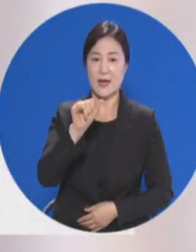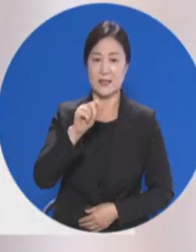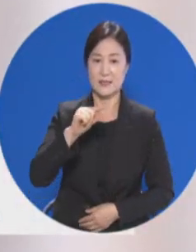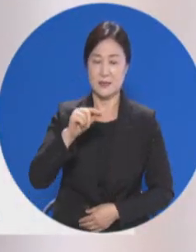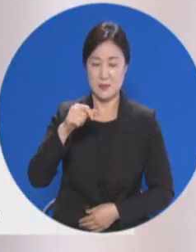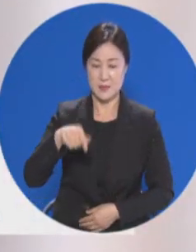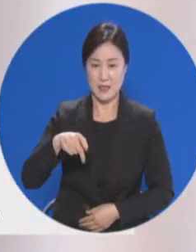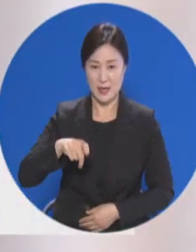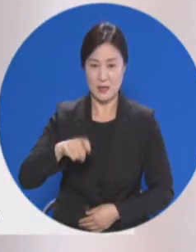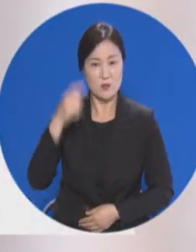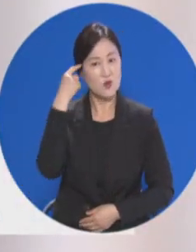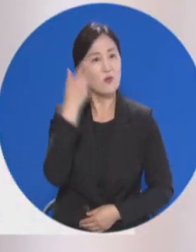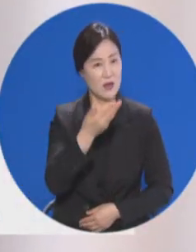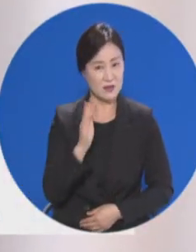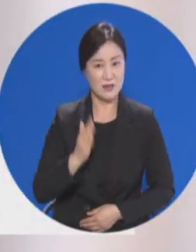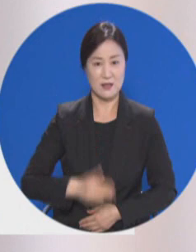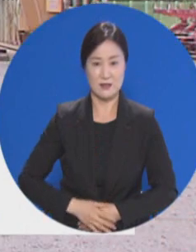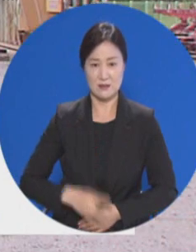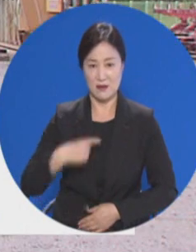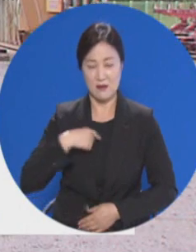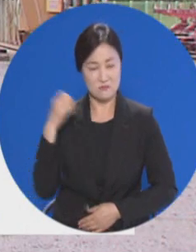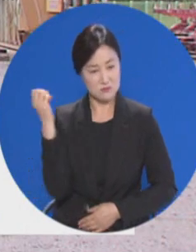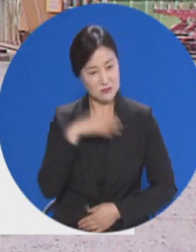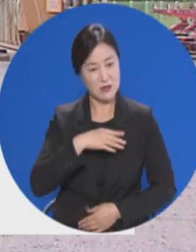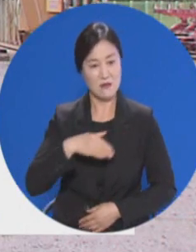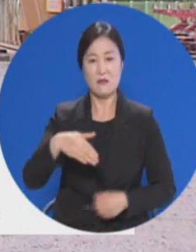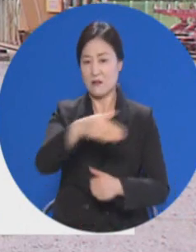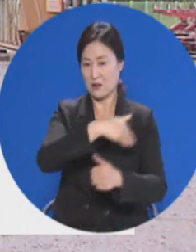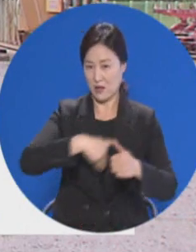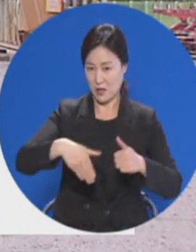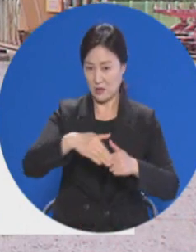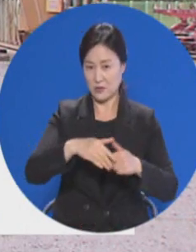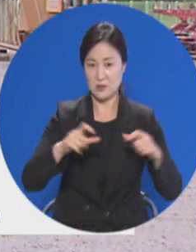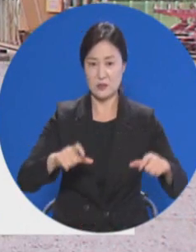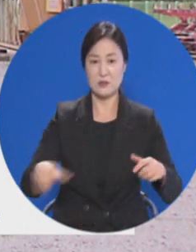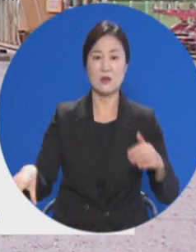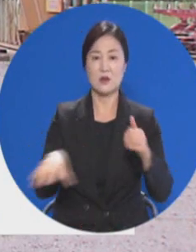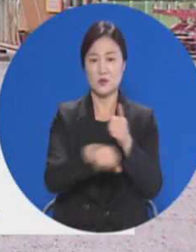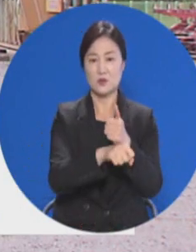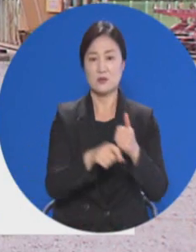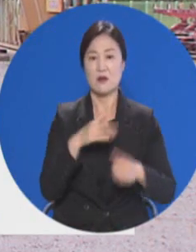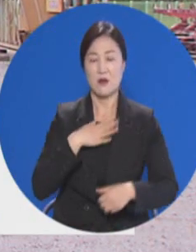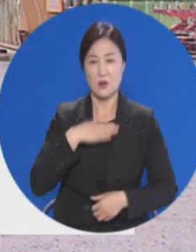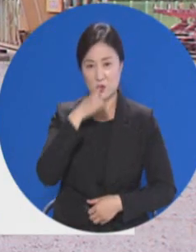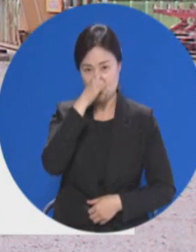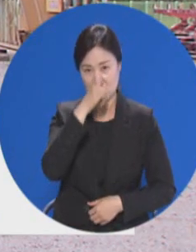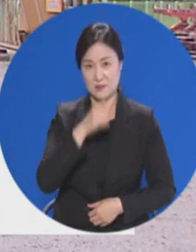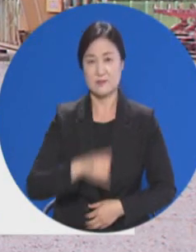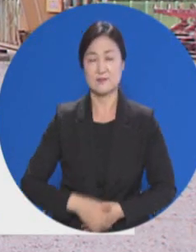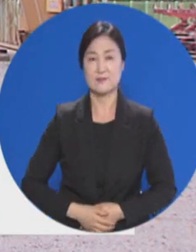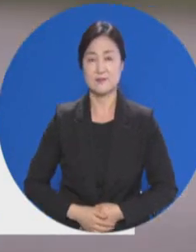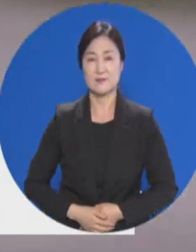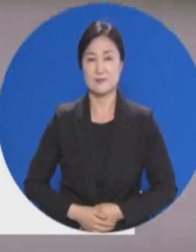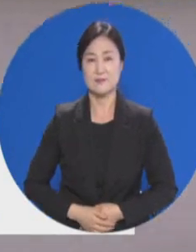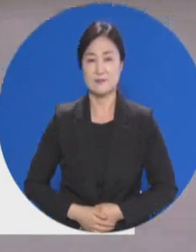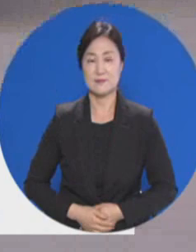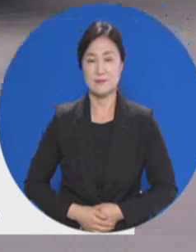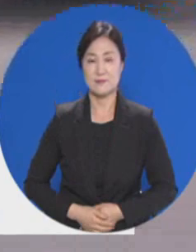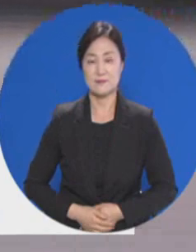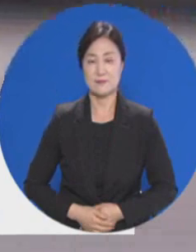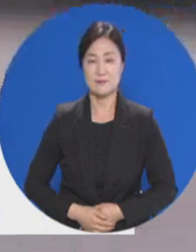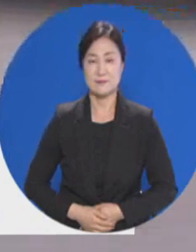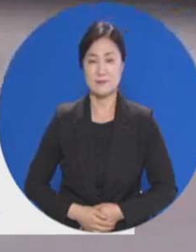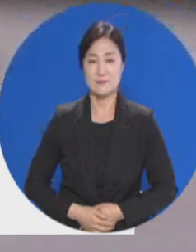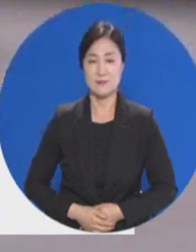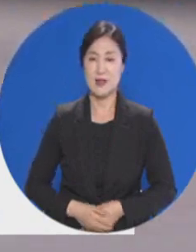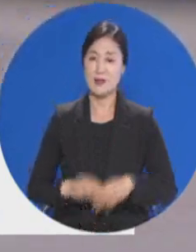쪽에다가 다시 한번 좀 물어봐야 될 것 같습니다. 저는 그냥 보통 저희 그냥 뭐야 배후단지 쪽에 그 속해 있는 예 그